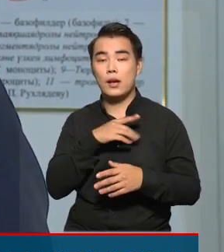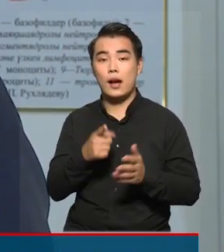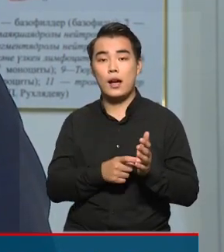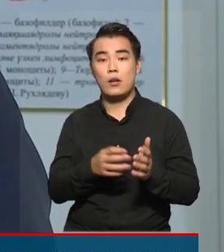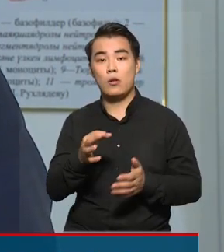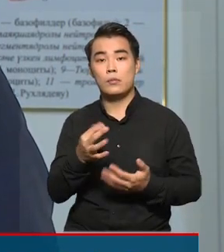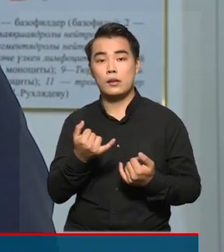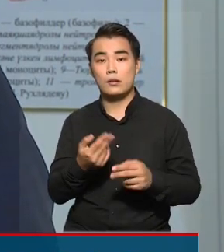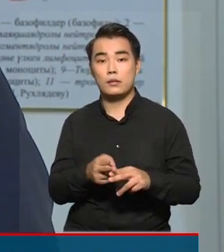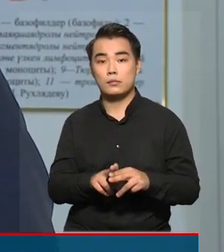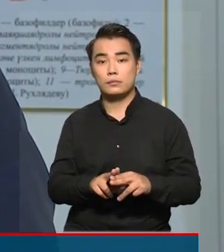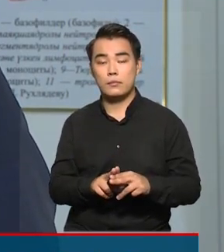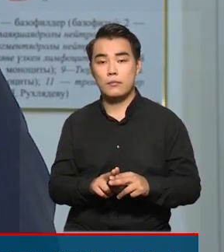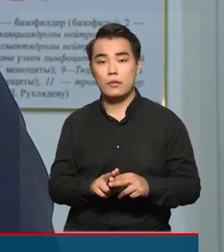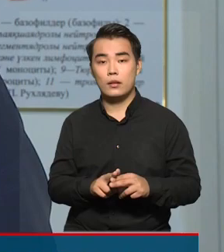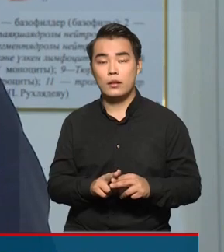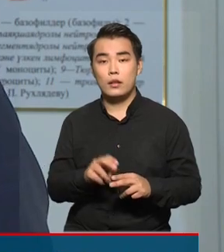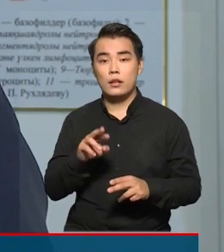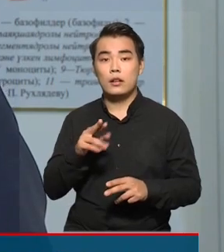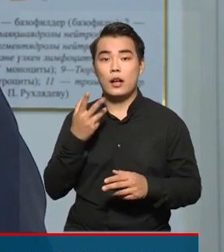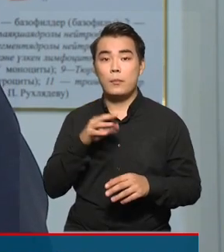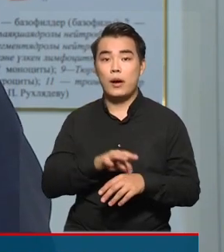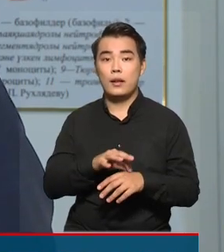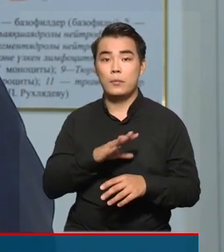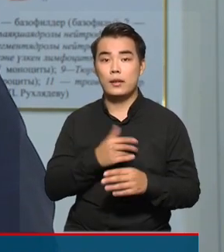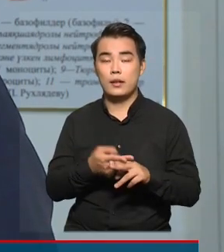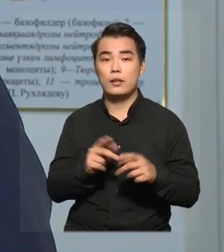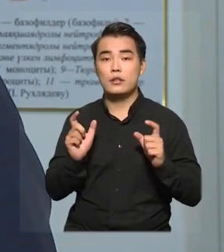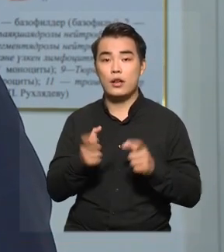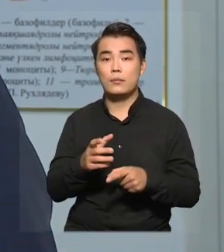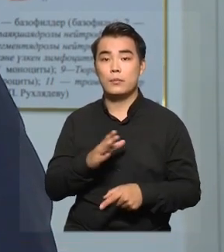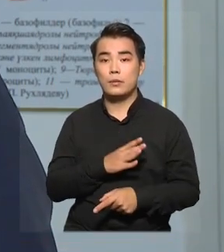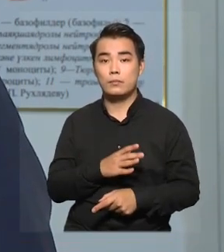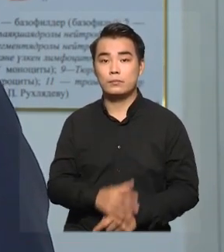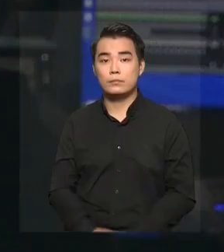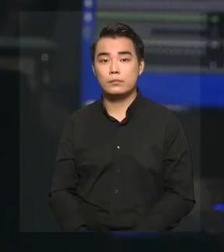мына ящер пайда болған кезде сол бойынша шектеулер қойылған болады.